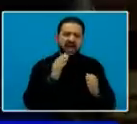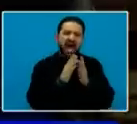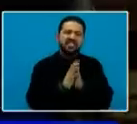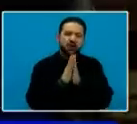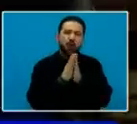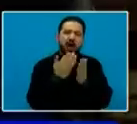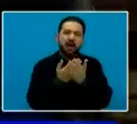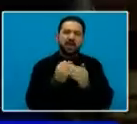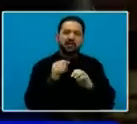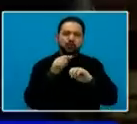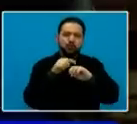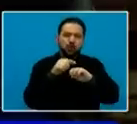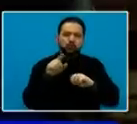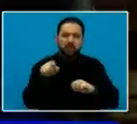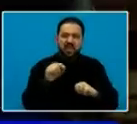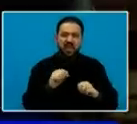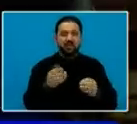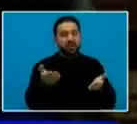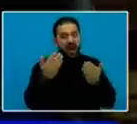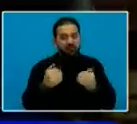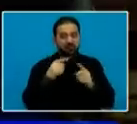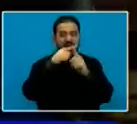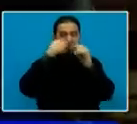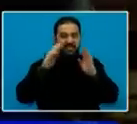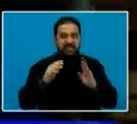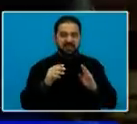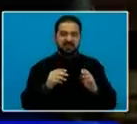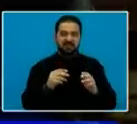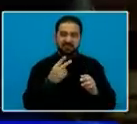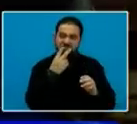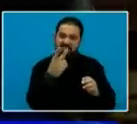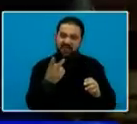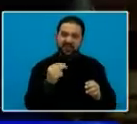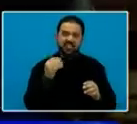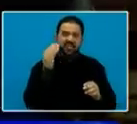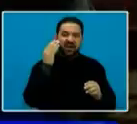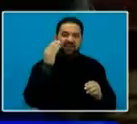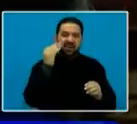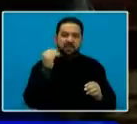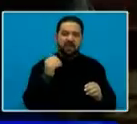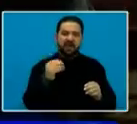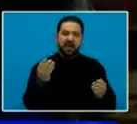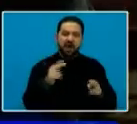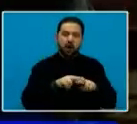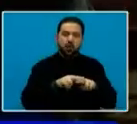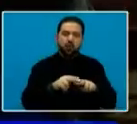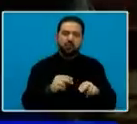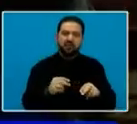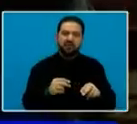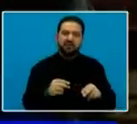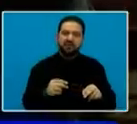curaj. Este mare curaj să vezi femeia cum își îngrijește soțul sau